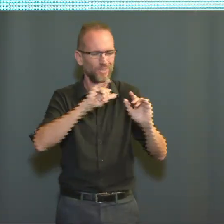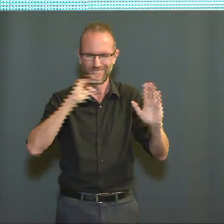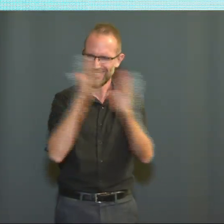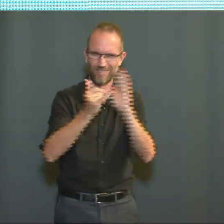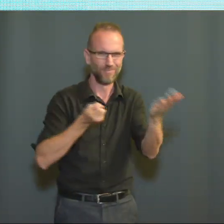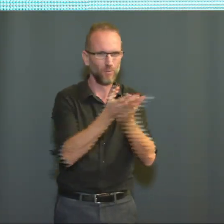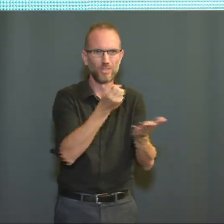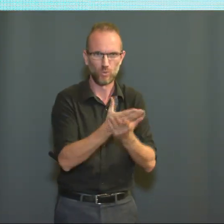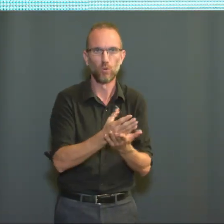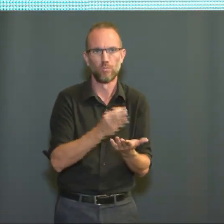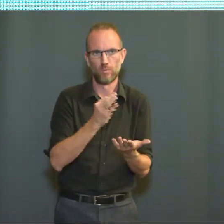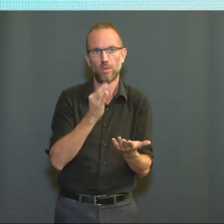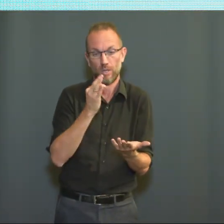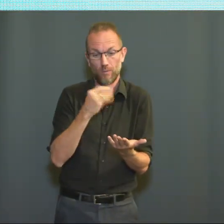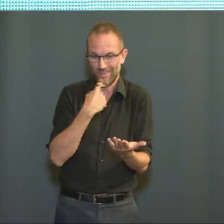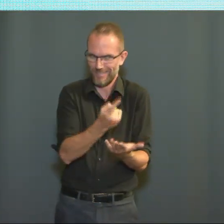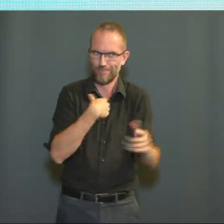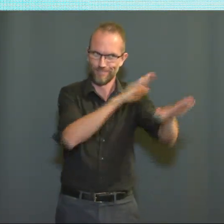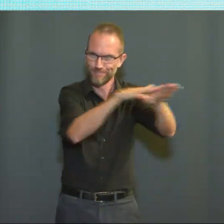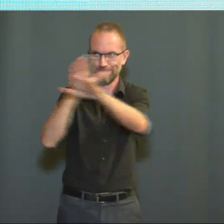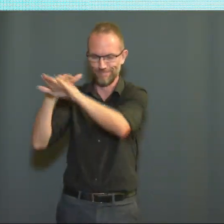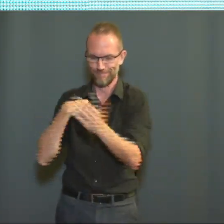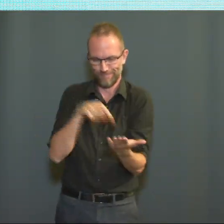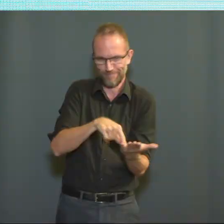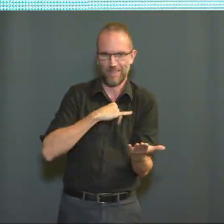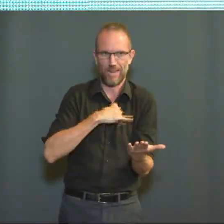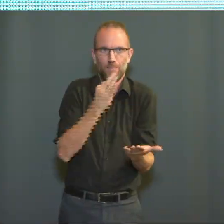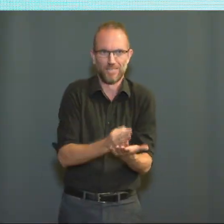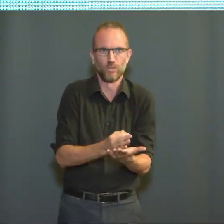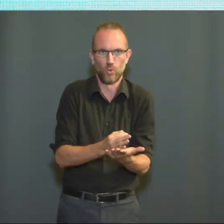résultat dans l'application et en informer vos contacts.